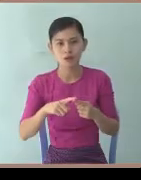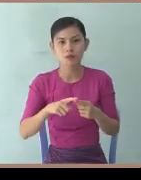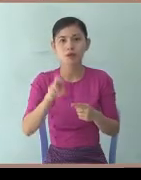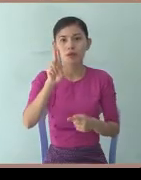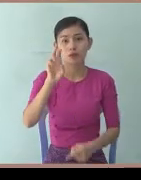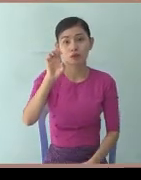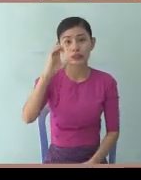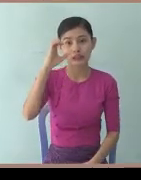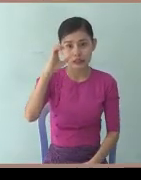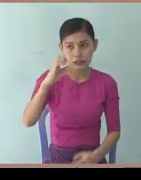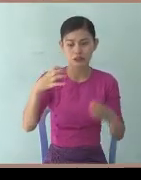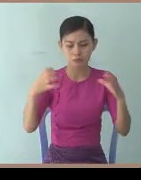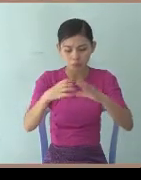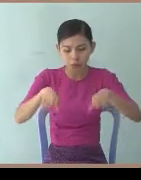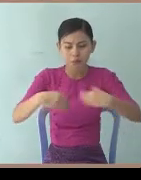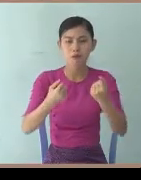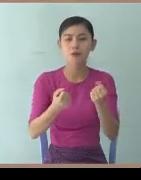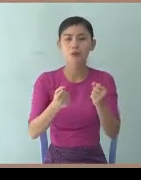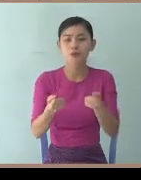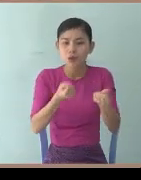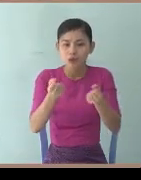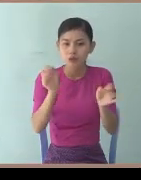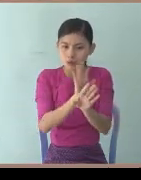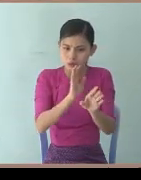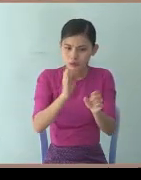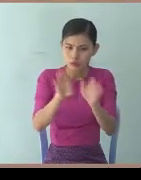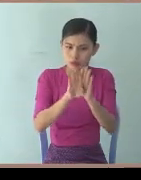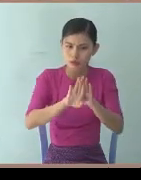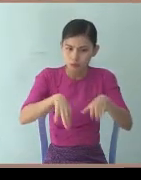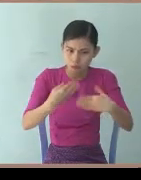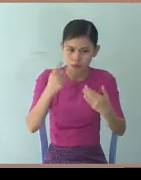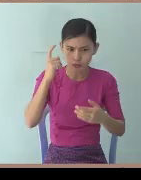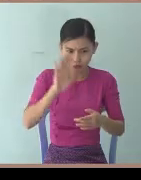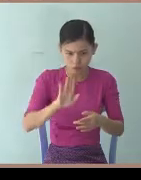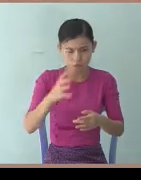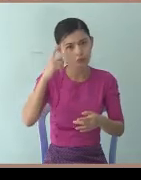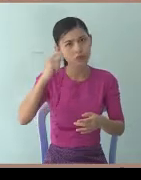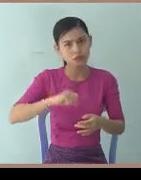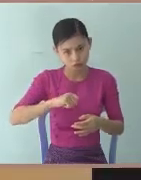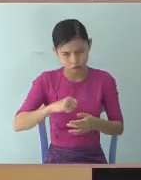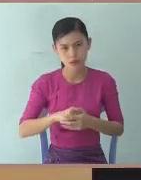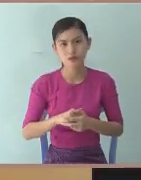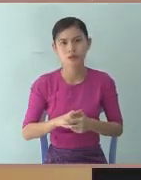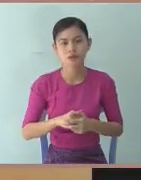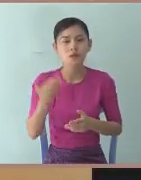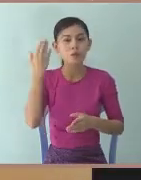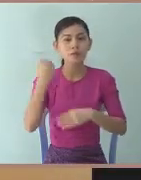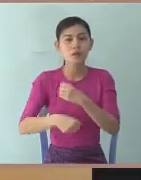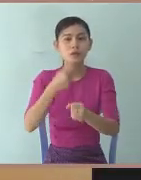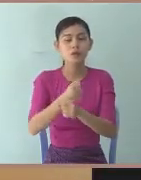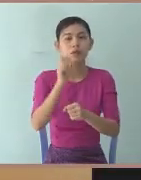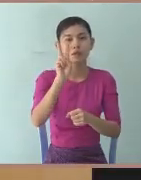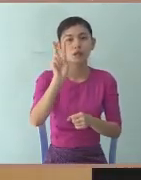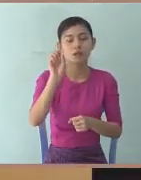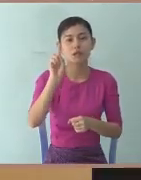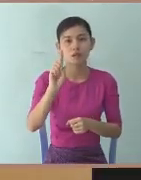အဲဒီဟိုဘယ်လိုပြောမလဲရွေးကောက်ပွဲကျင်းပရေးကော်မရှင်တွေကရောဘယ်လိုမျိုးကိုင်းတွေ့ပြီးမှဒီရွေးကောက်ပွဲကိုလှုပ်သွားမလဲဆိုတာရောဒါကျွန်တော်လူငယ်တယောက်အနေနဲ့မမြင်ဘူးလေဘာလို့လဲ